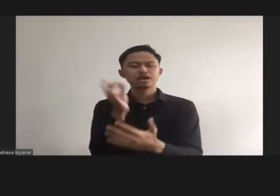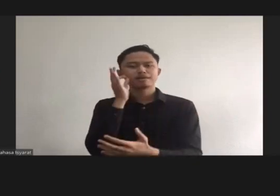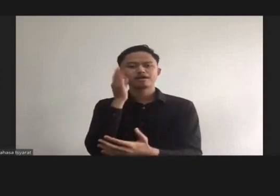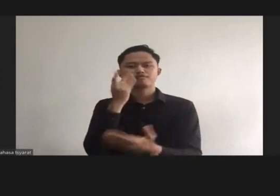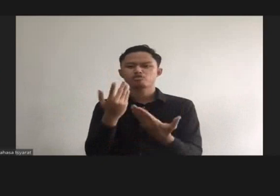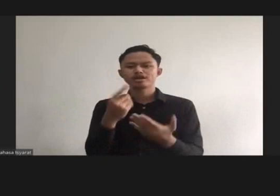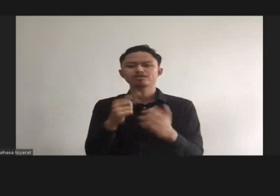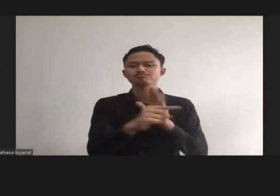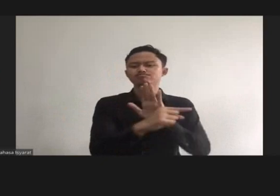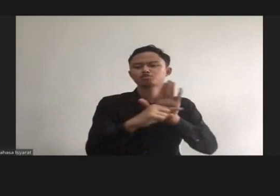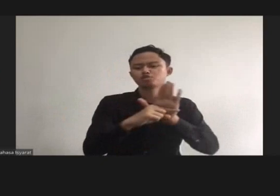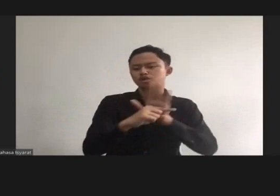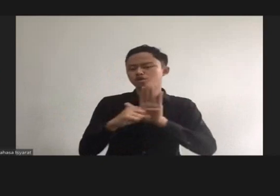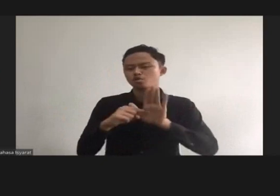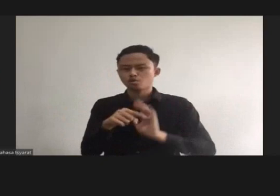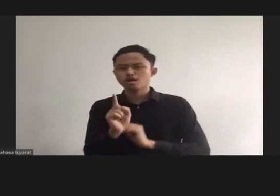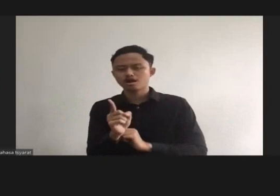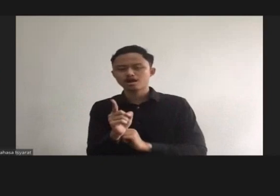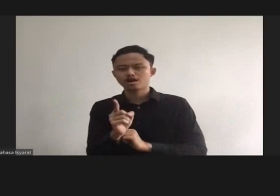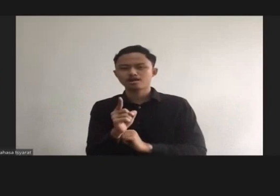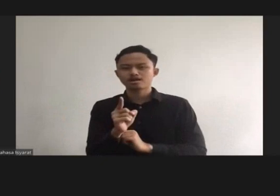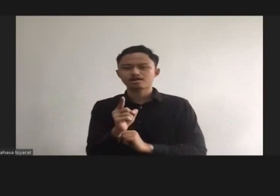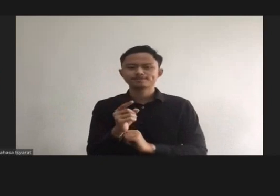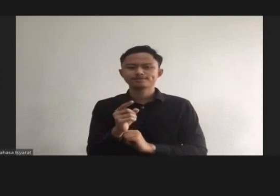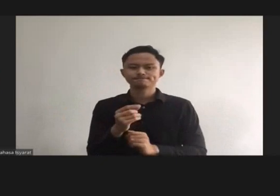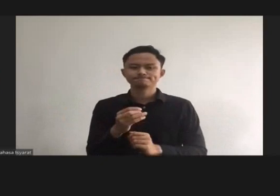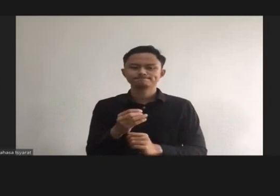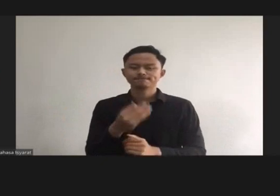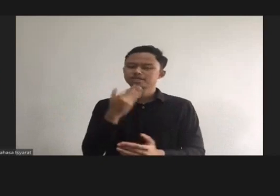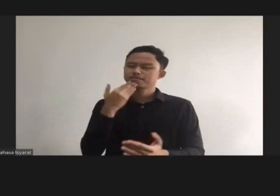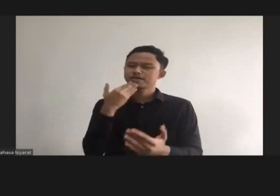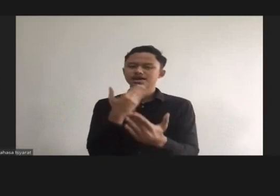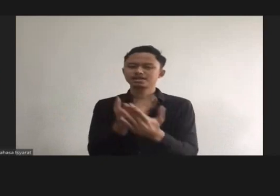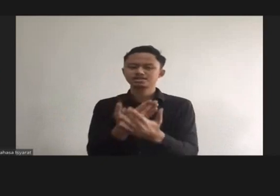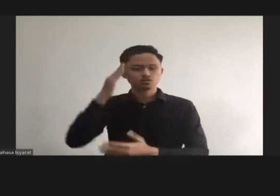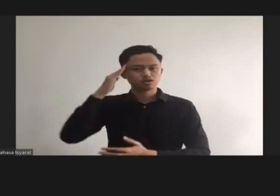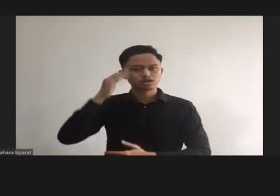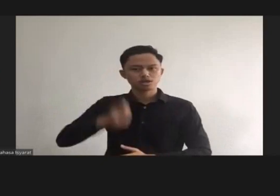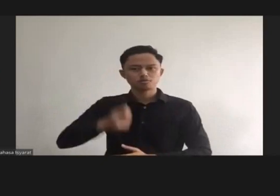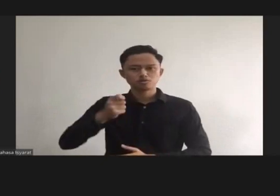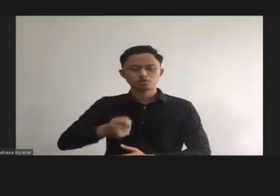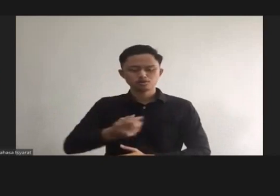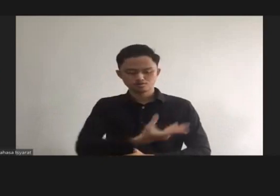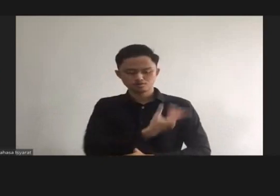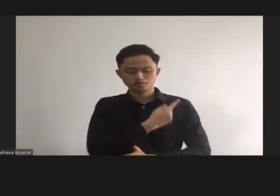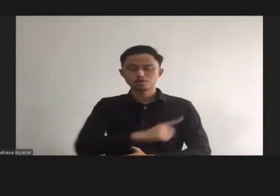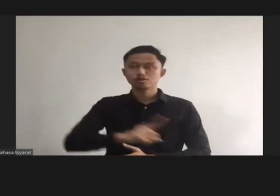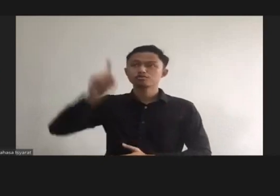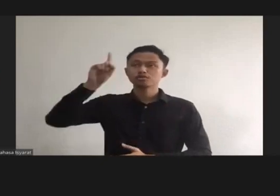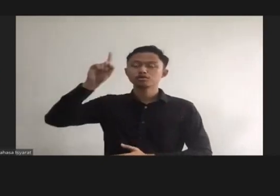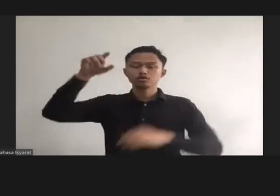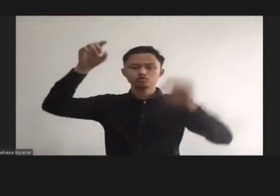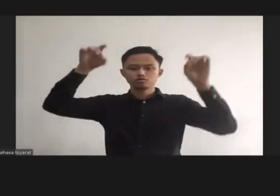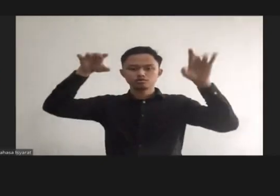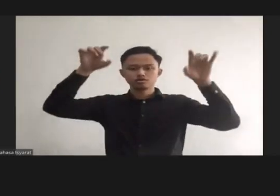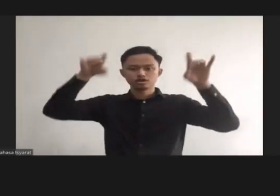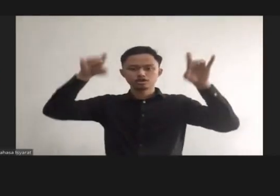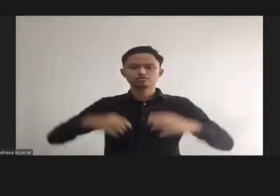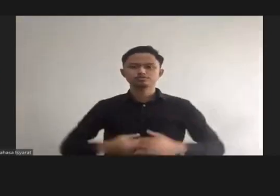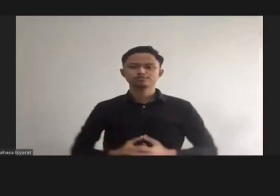berkenan. Terima kasih. Wassalamualaikum warahmatullahi wabarakatuh.